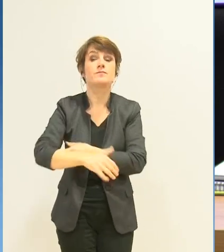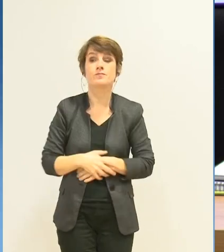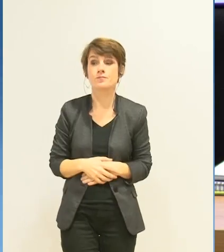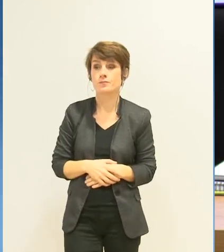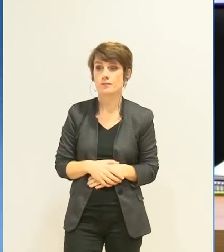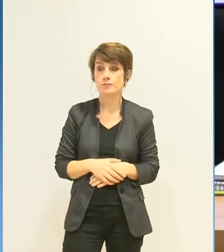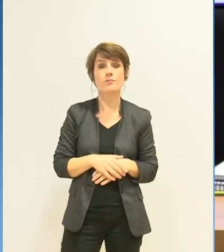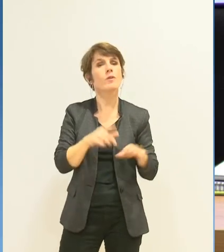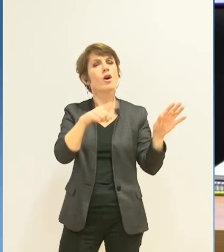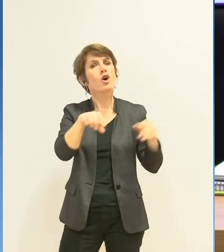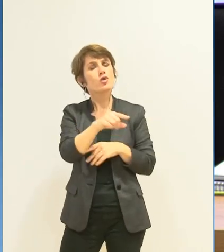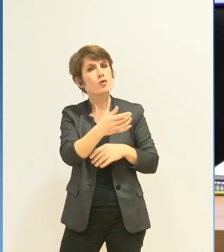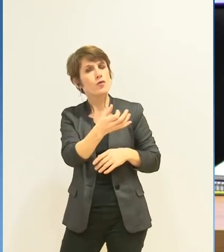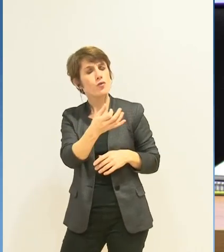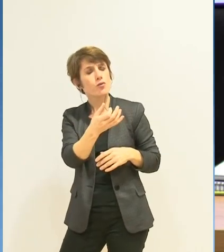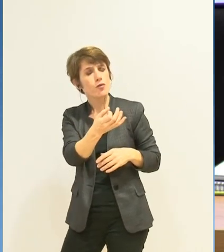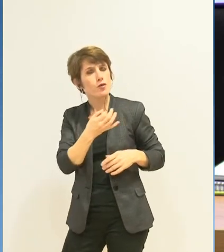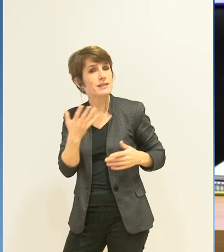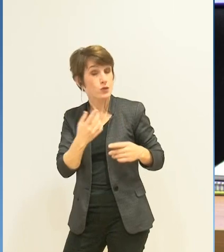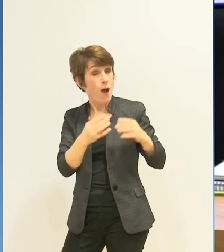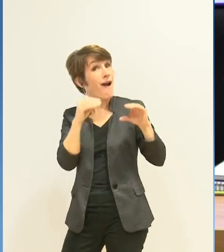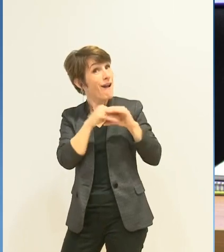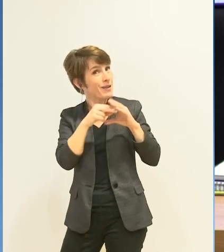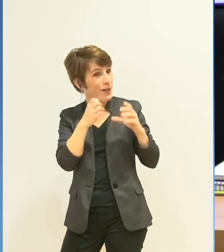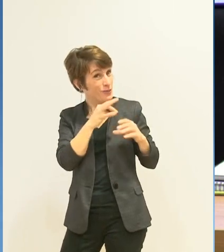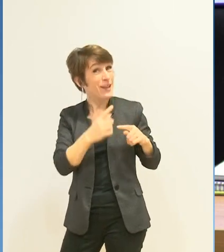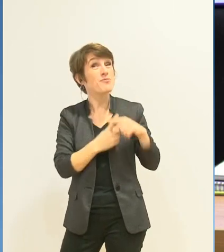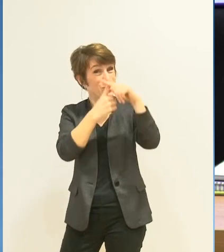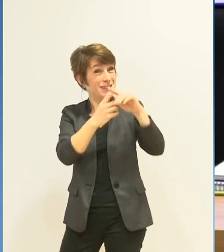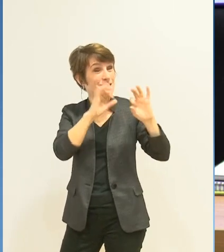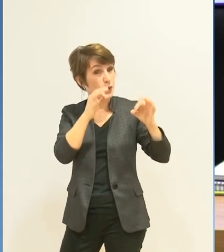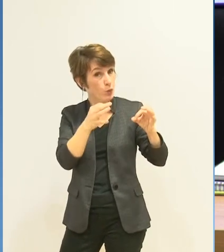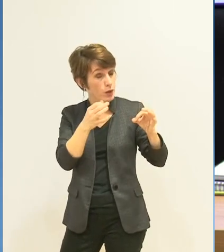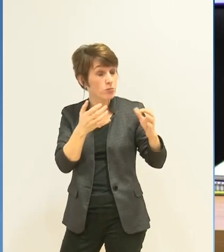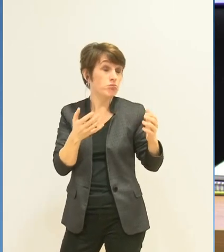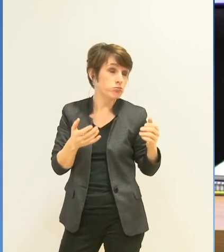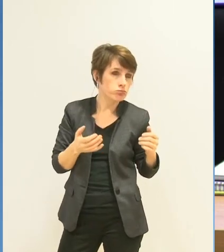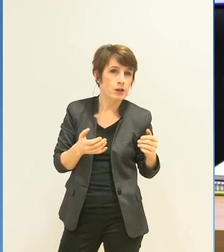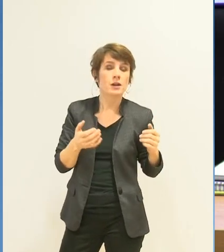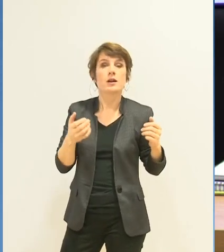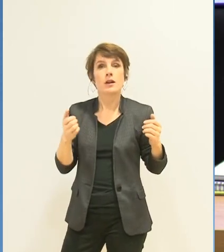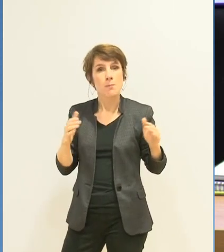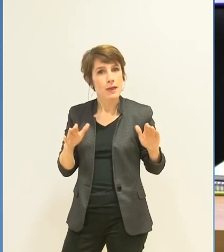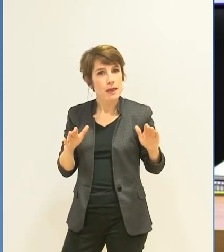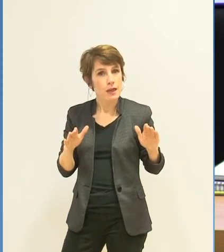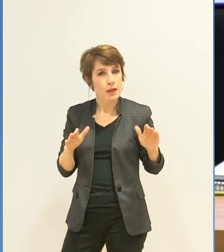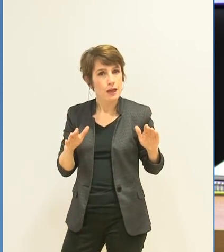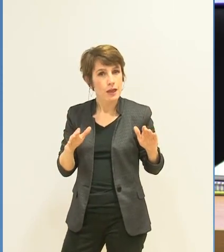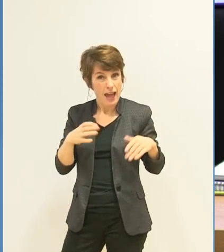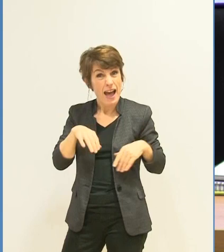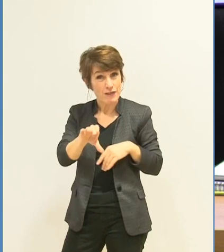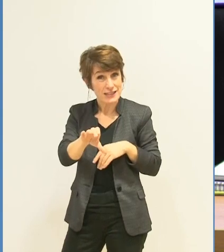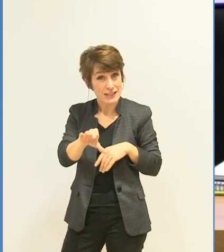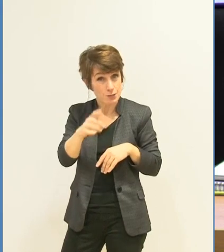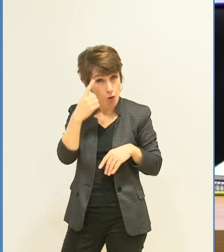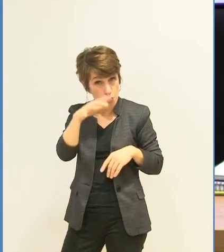est d'ailleurs malgré cela il faut dire que le niveau d'investissement de la collectivité il reste très faible